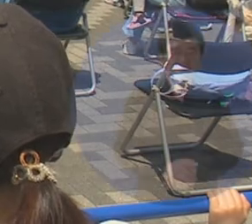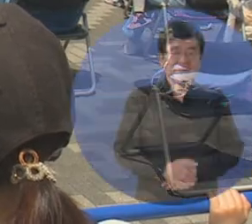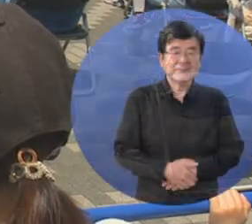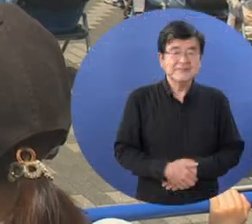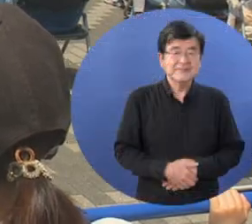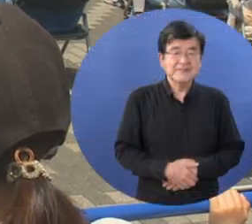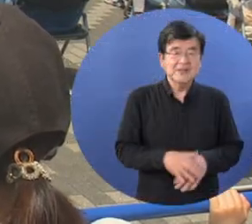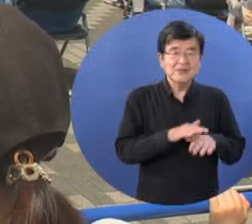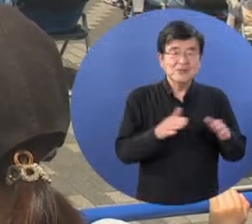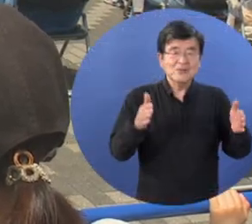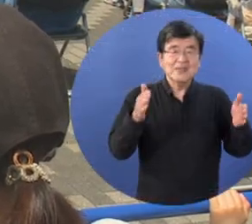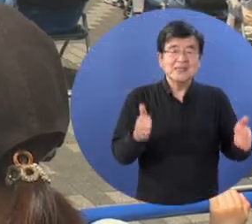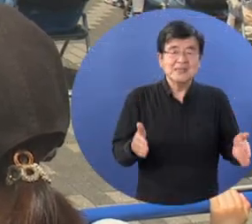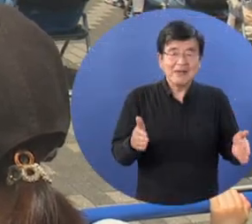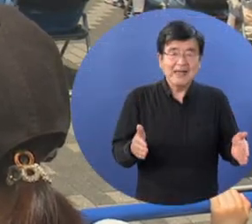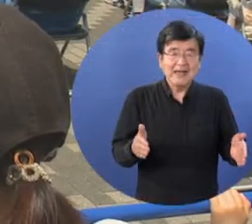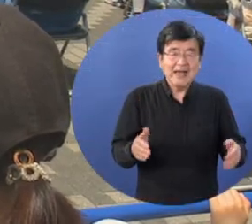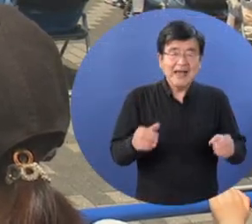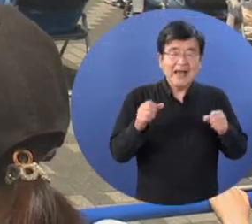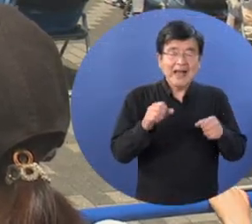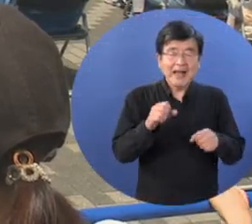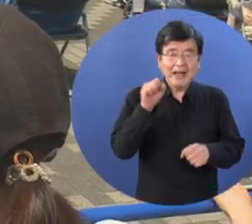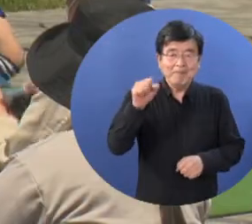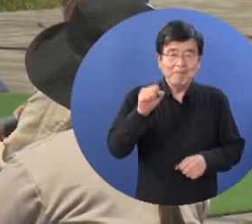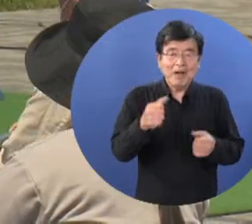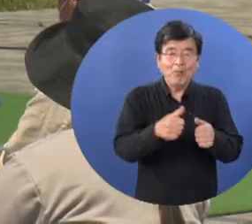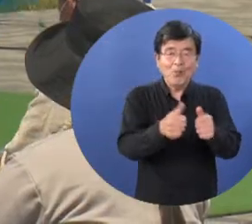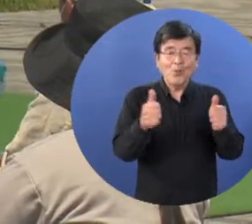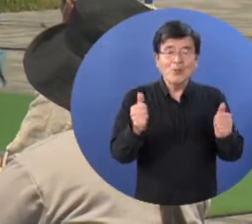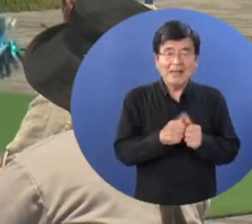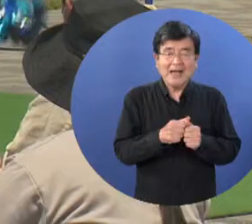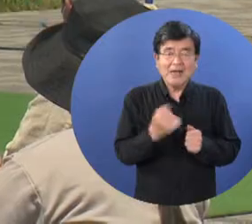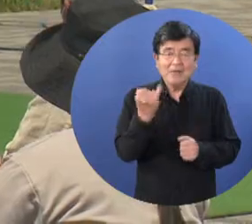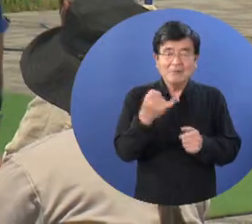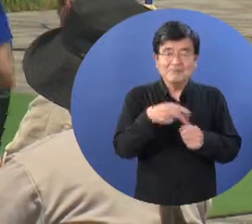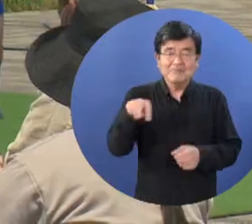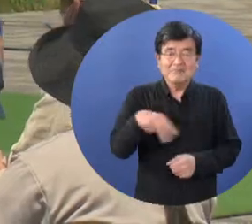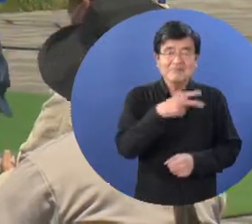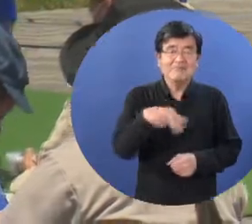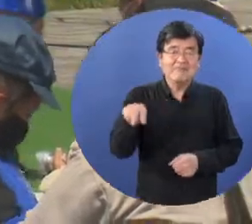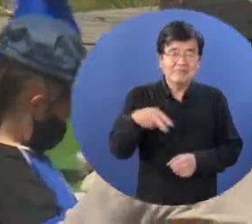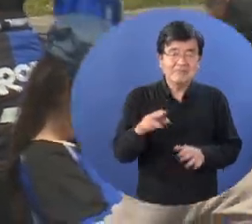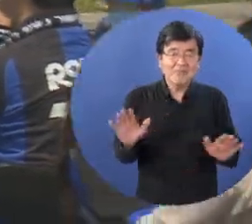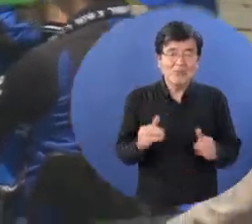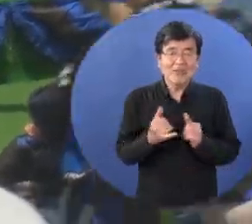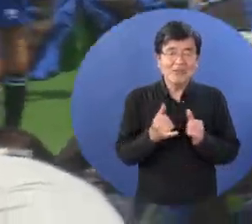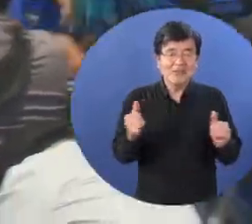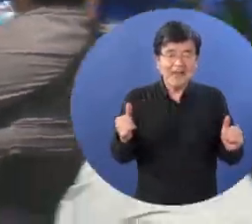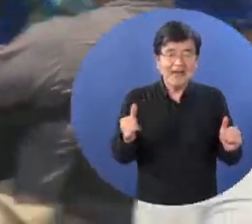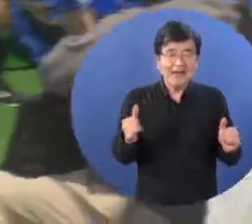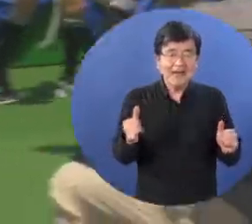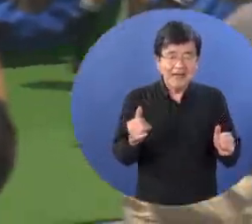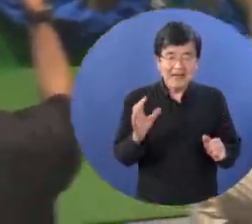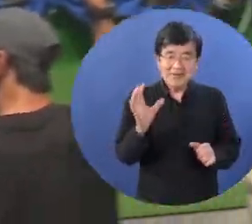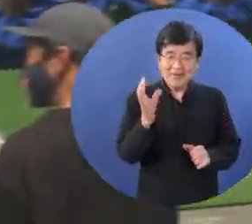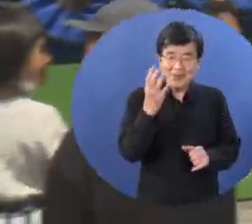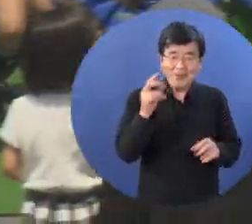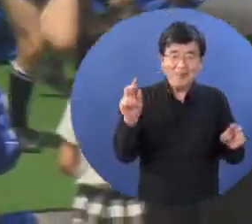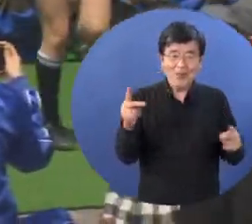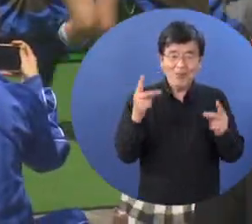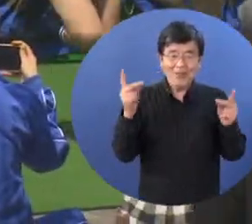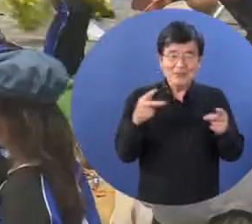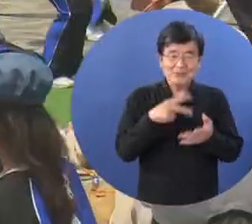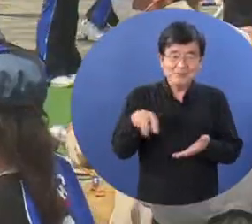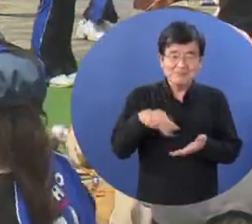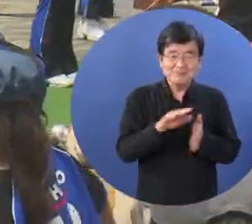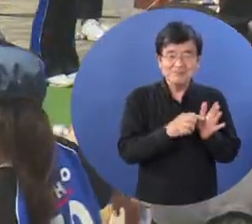吹田 G ステージではガンバボーイやガンバチア、チアキッズたちが華麗なパフォーマンスを披露、うん、また吹田市